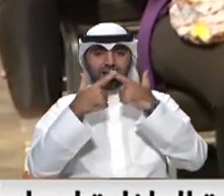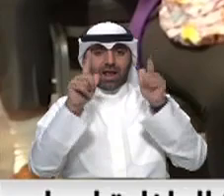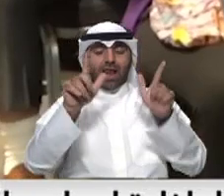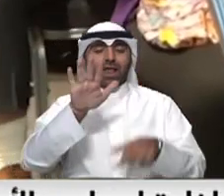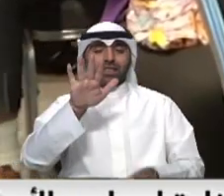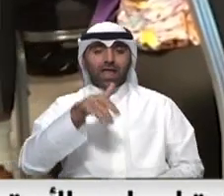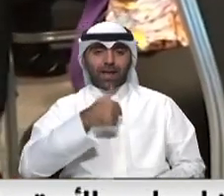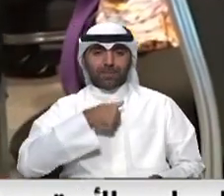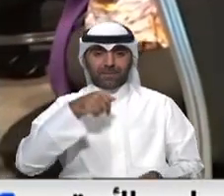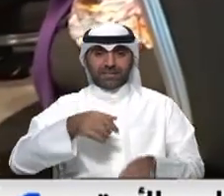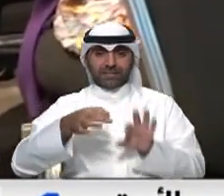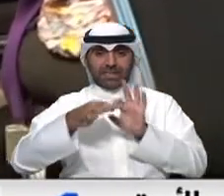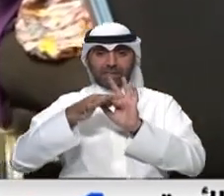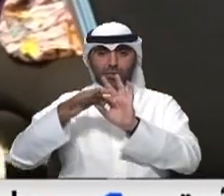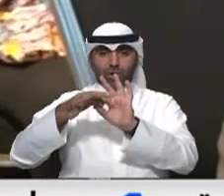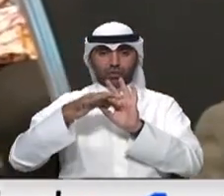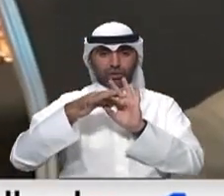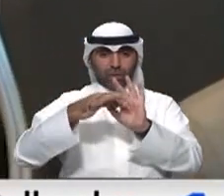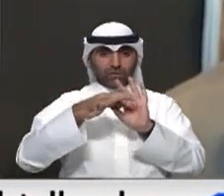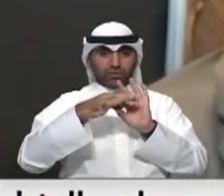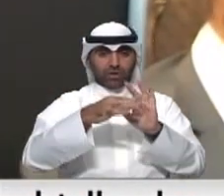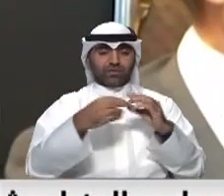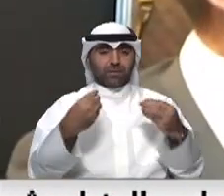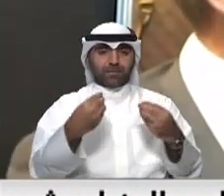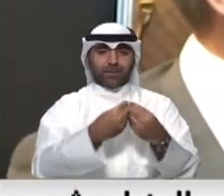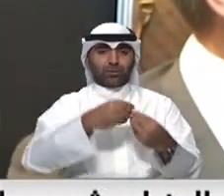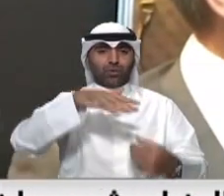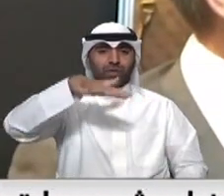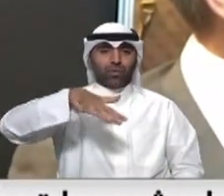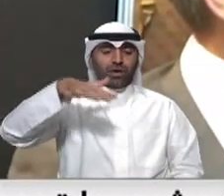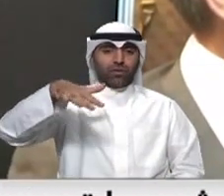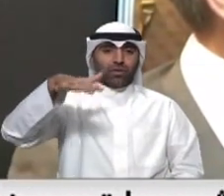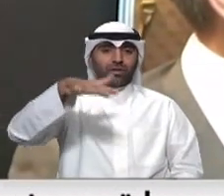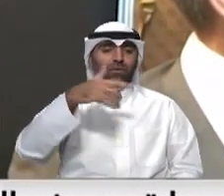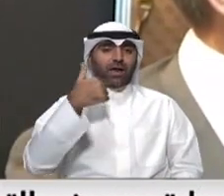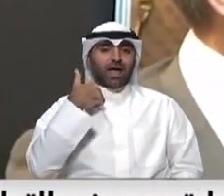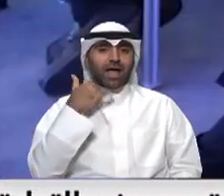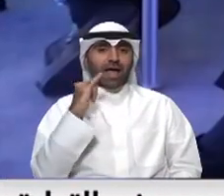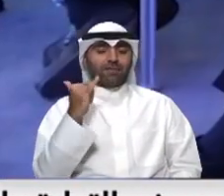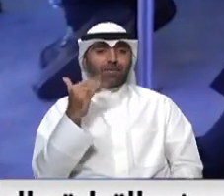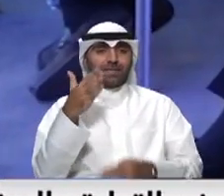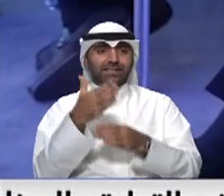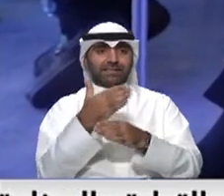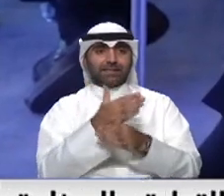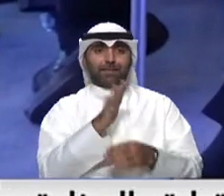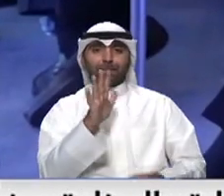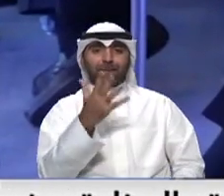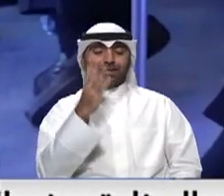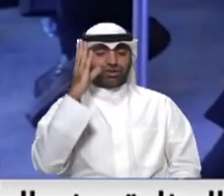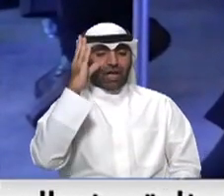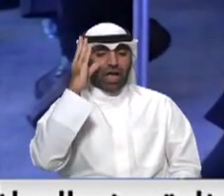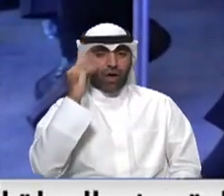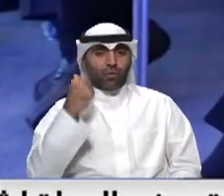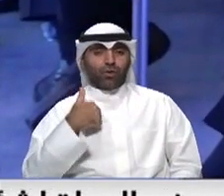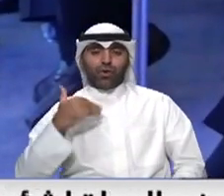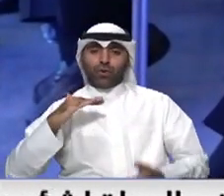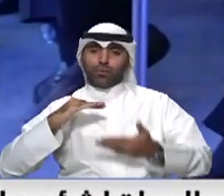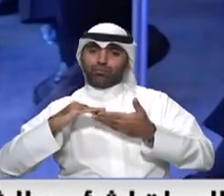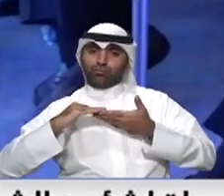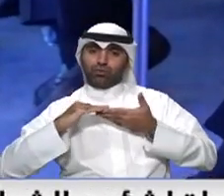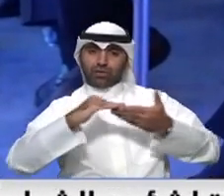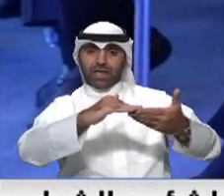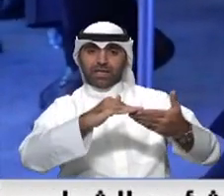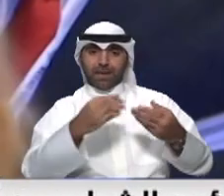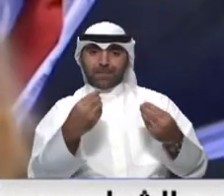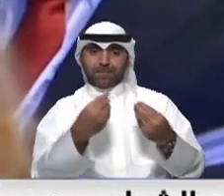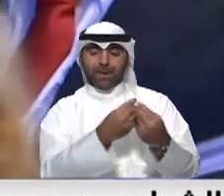الكويت بدر العوضي من جانبه شدد الامين العام لجامعه الدول العربيه احمد ابو الغيط على ان تجاه ماساه